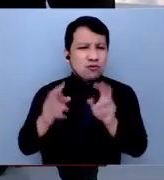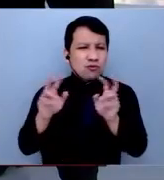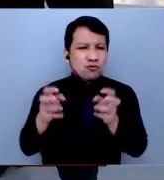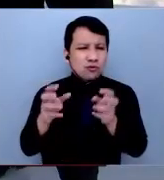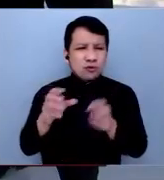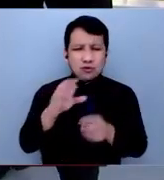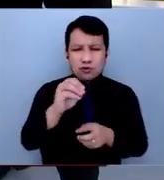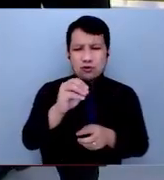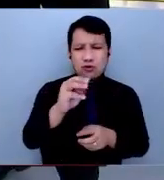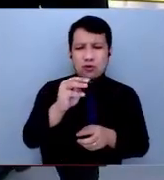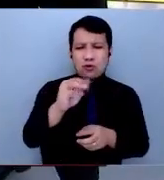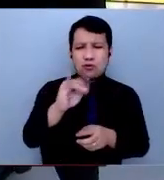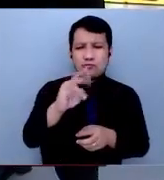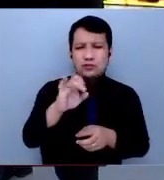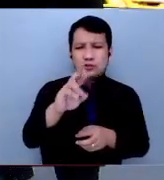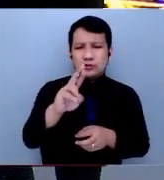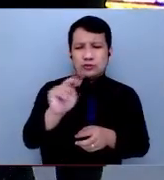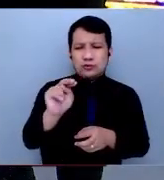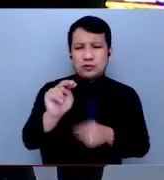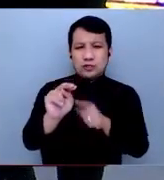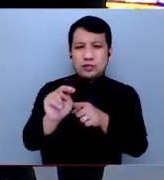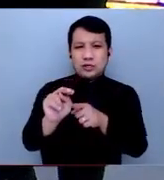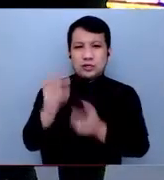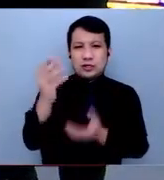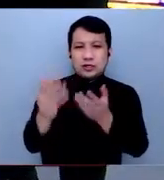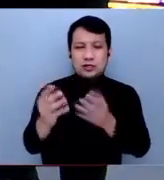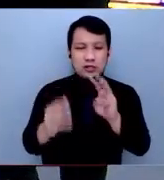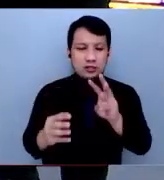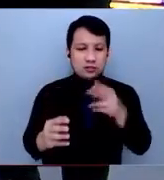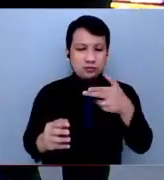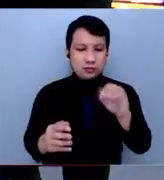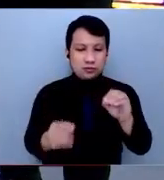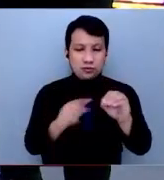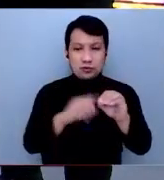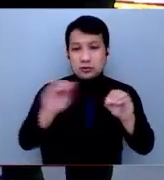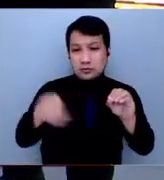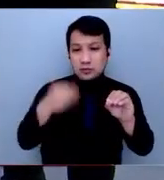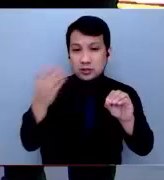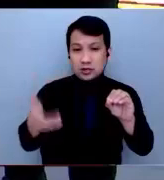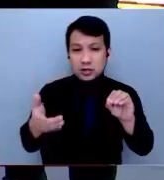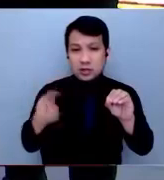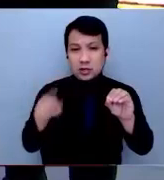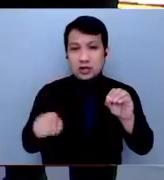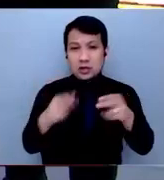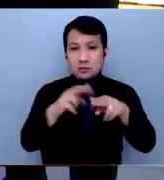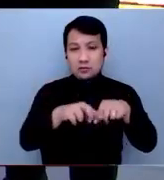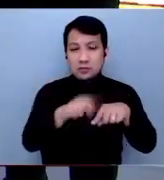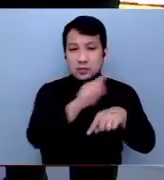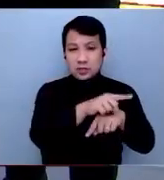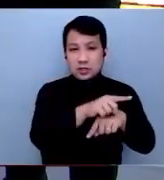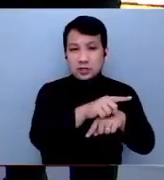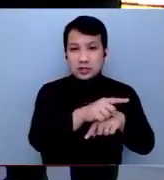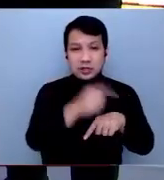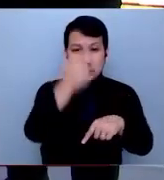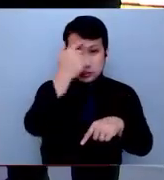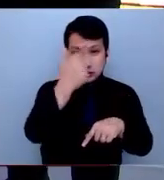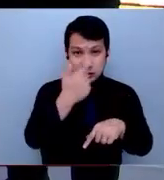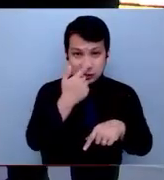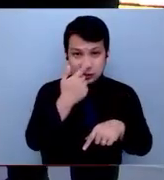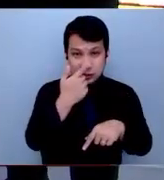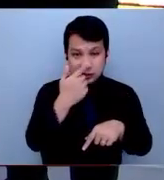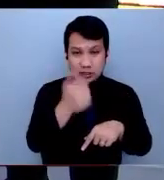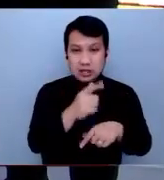Omicron variant. Ang kinagawian kasi ng WHO, bigyan ng pangalan ang mga variants base po sa Greek alphabet.